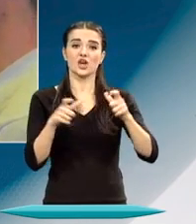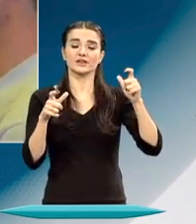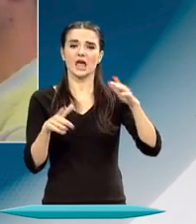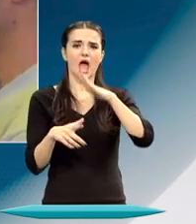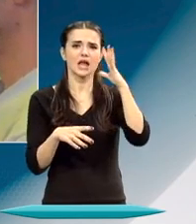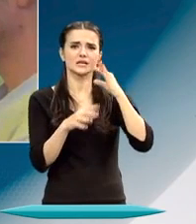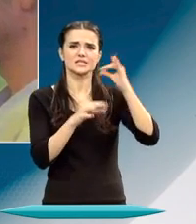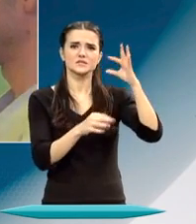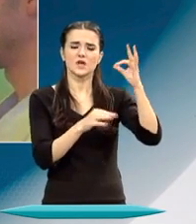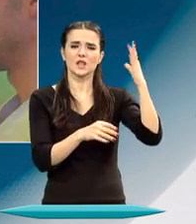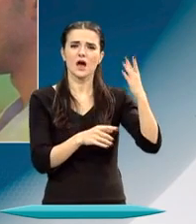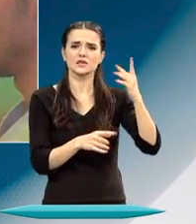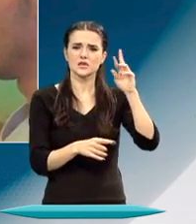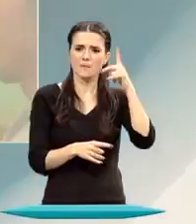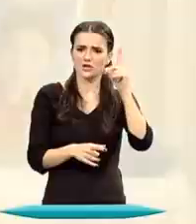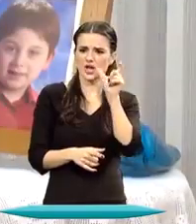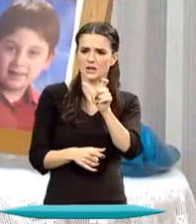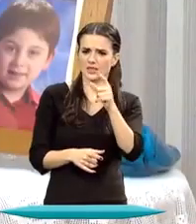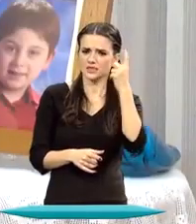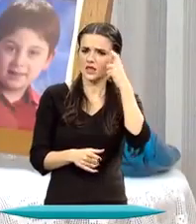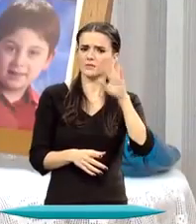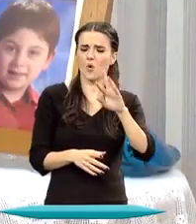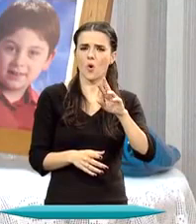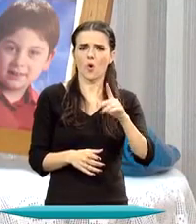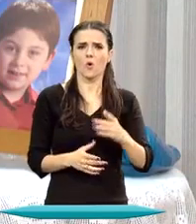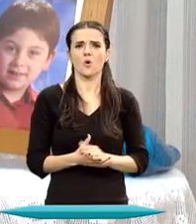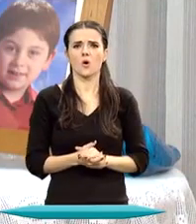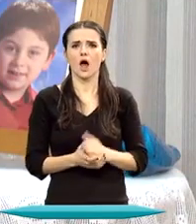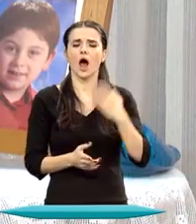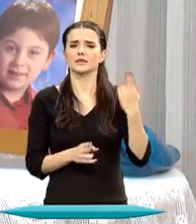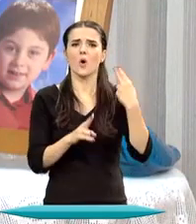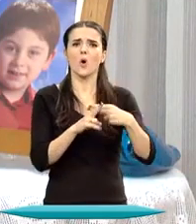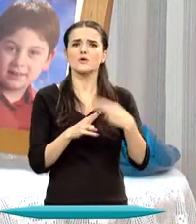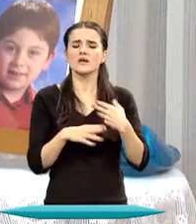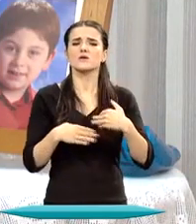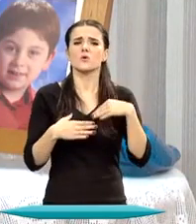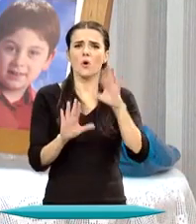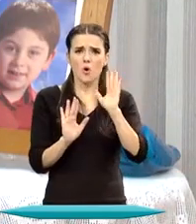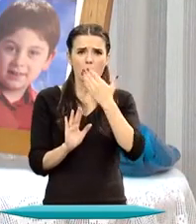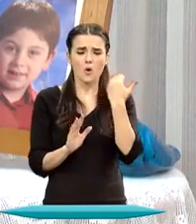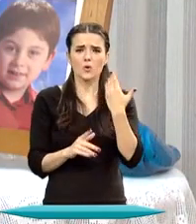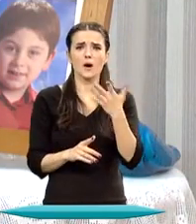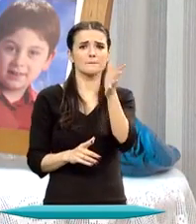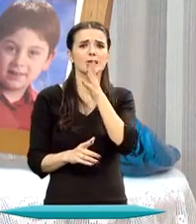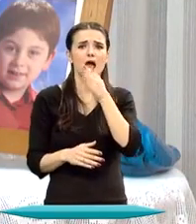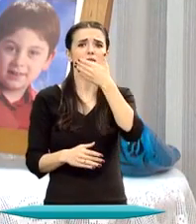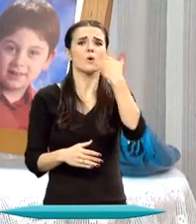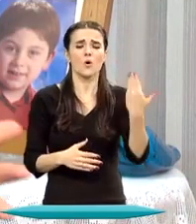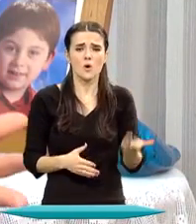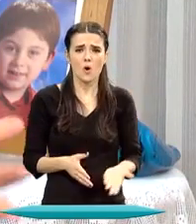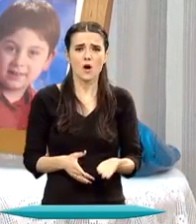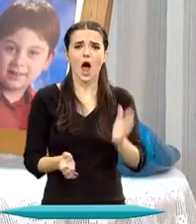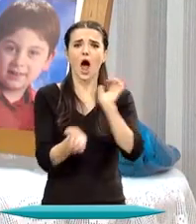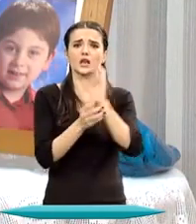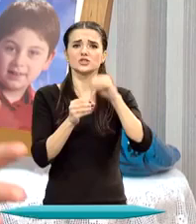her insana yabancı bir kelimedir. Hani örnek yok, bilen yok, ailede böyle bir şey yok.